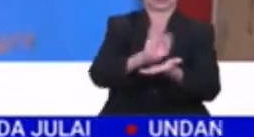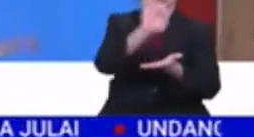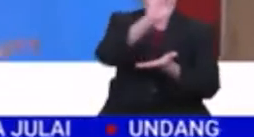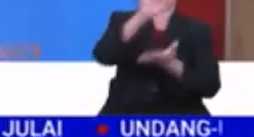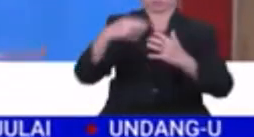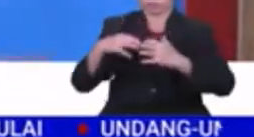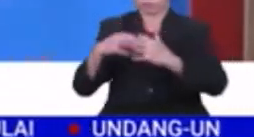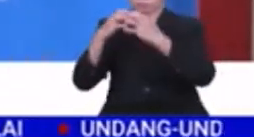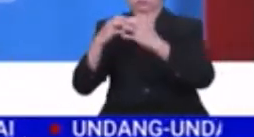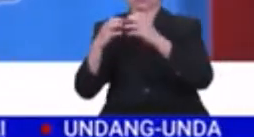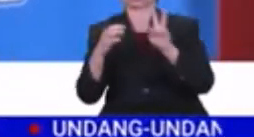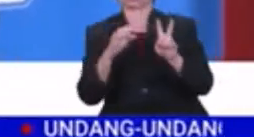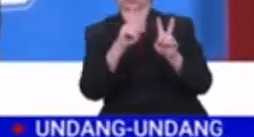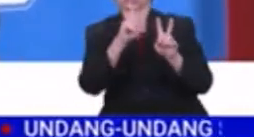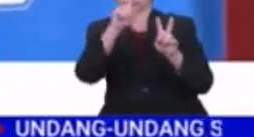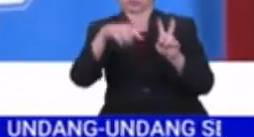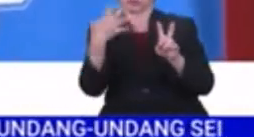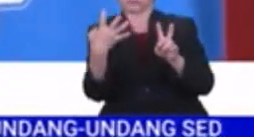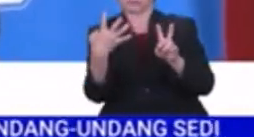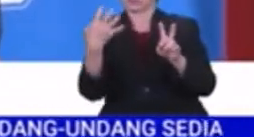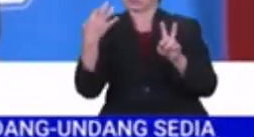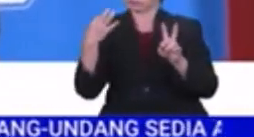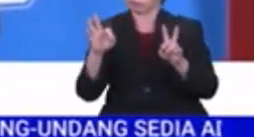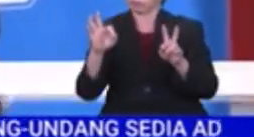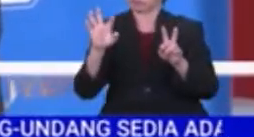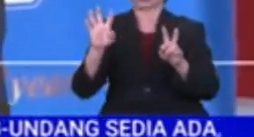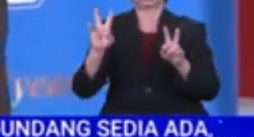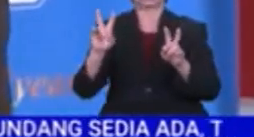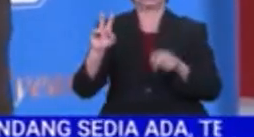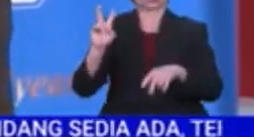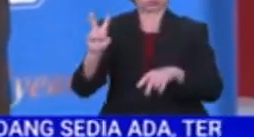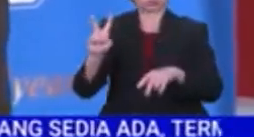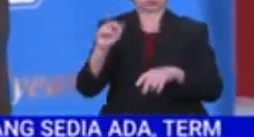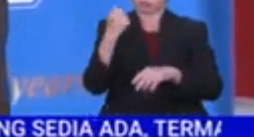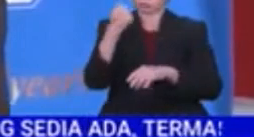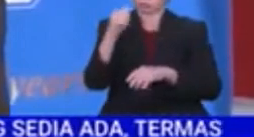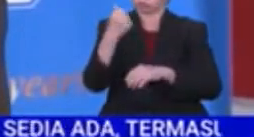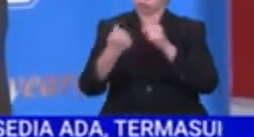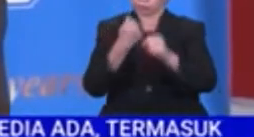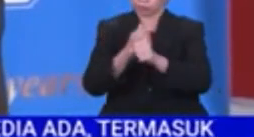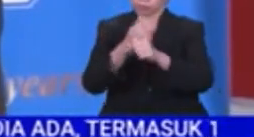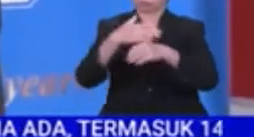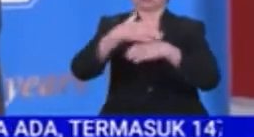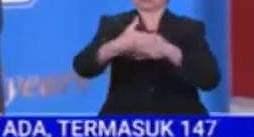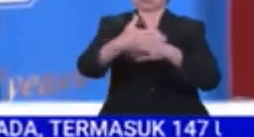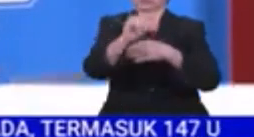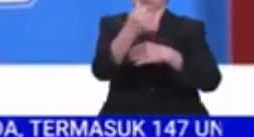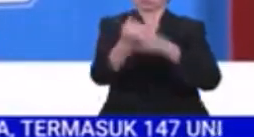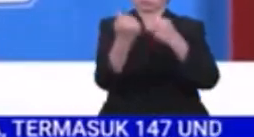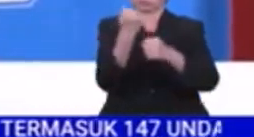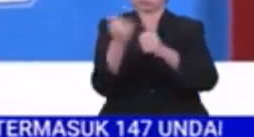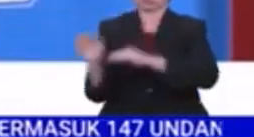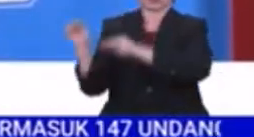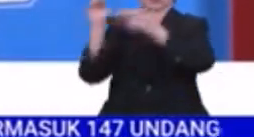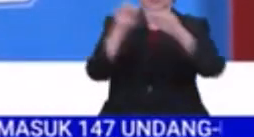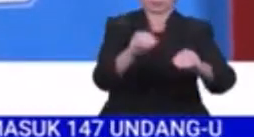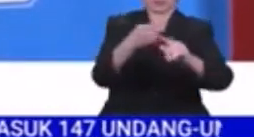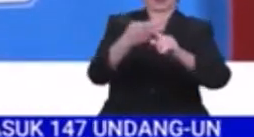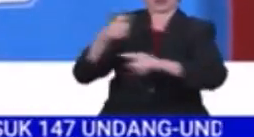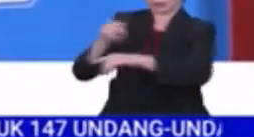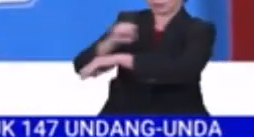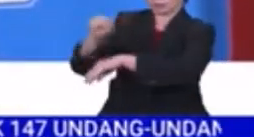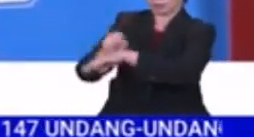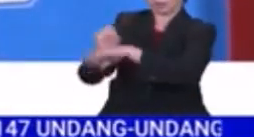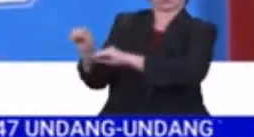um21 Apple 7210 tahun selepas pemindahannya delverde Singapore